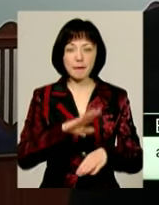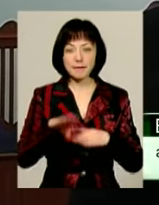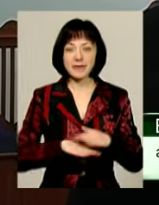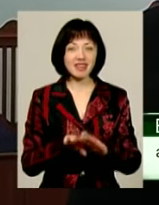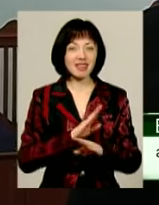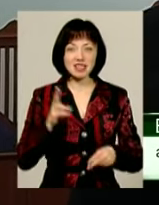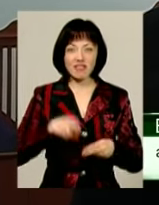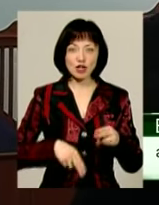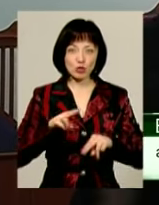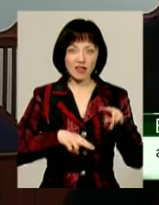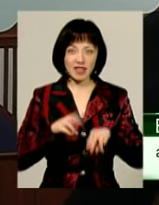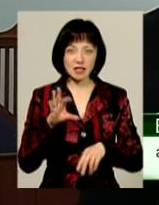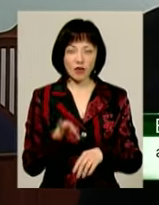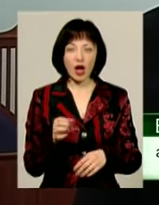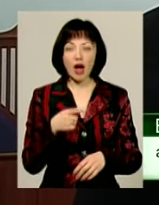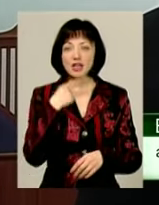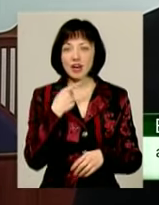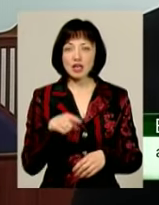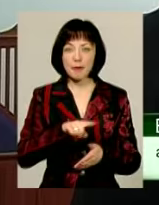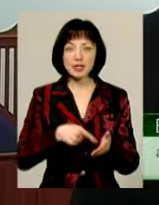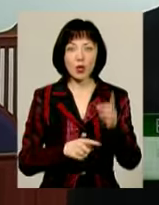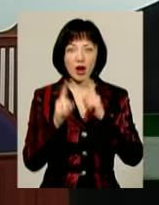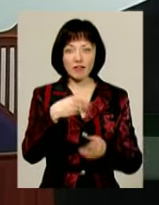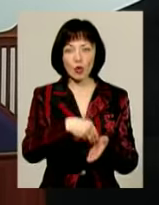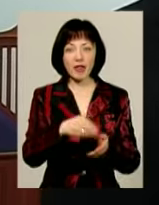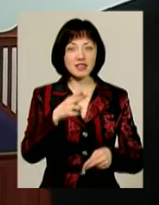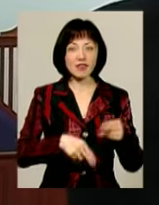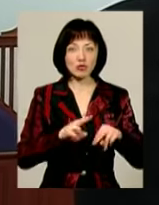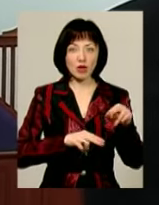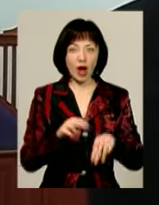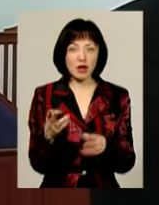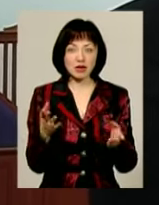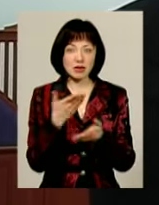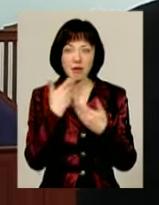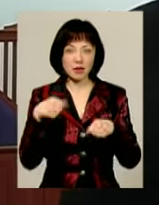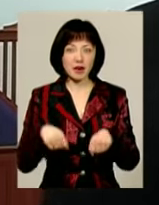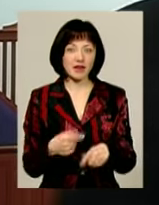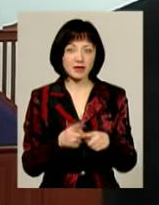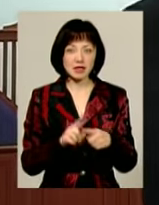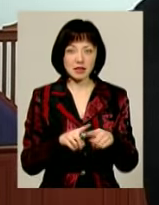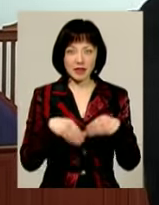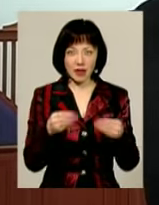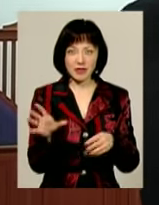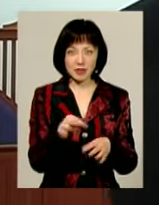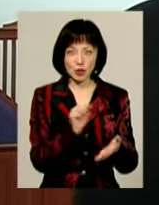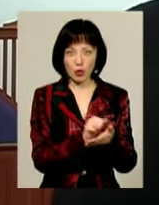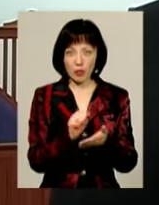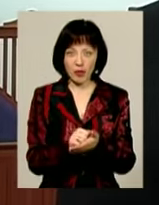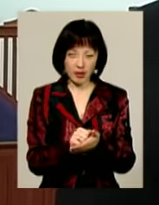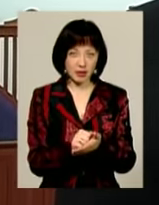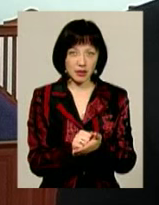незавершене будівництво. Твердження міської ради про те, що от ви купили незавершене будівництво, а добудовувати не мали права, при цьому видавала всі документи